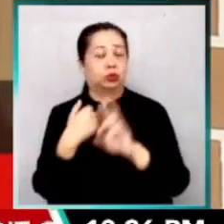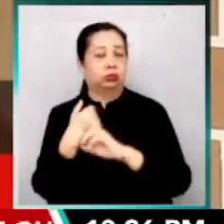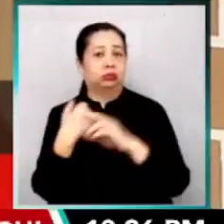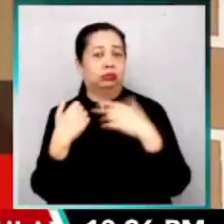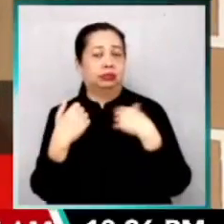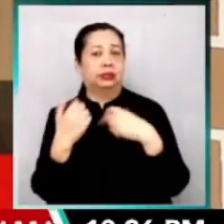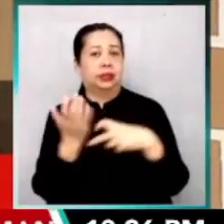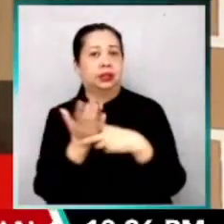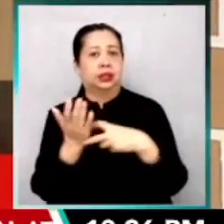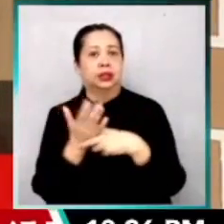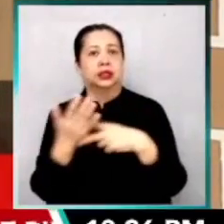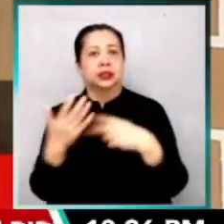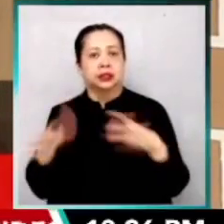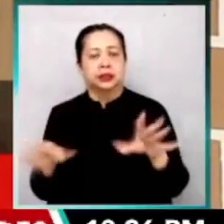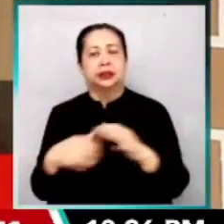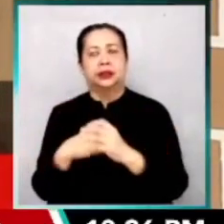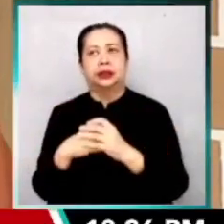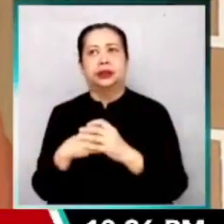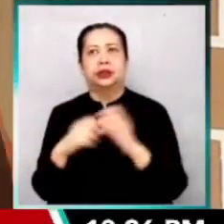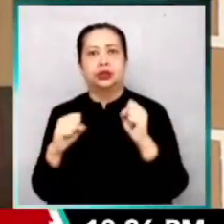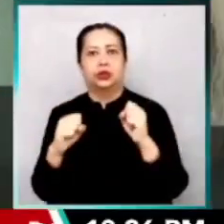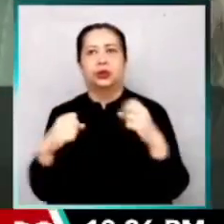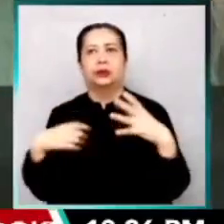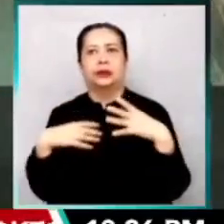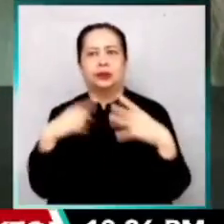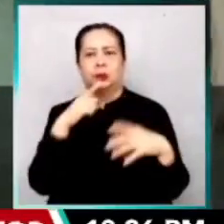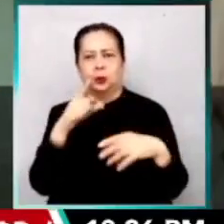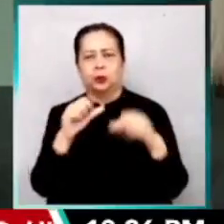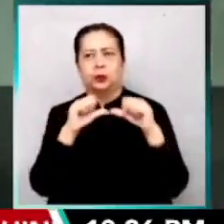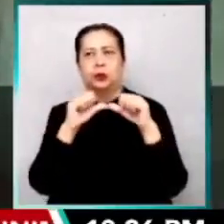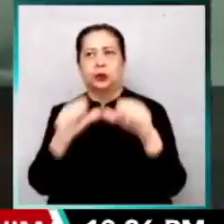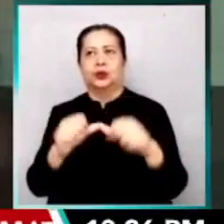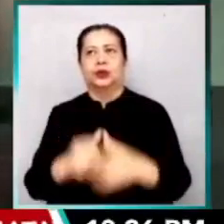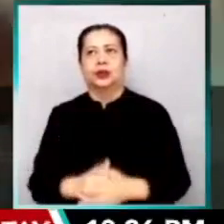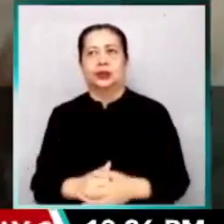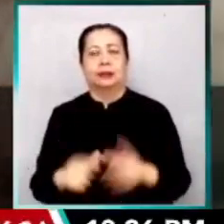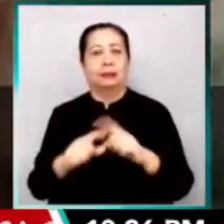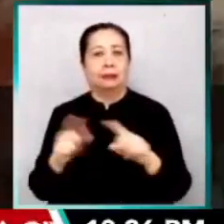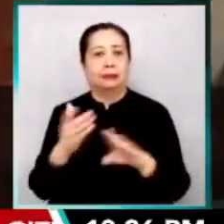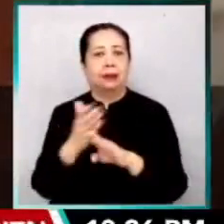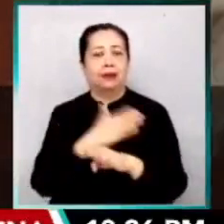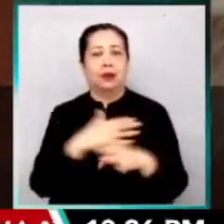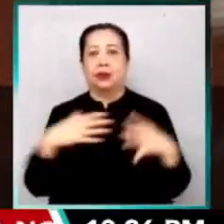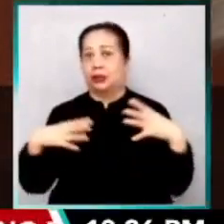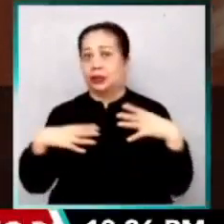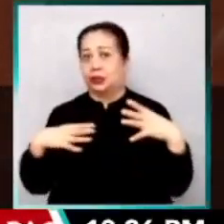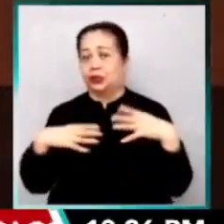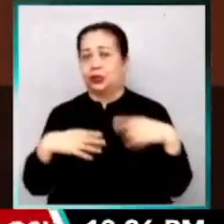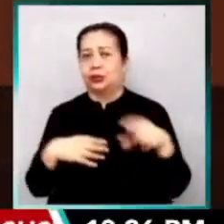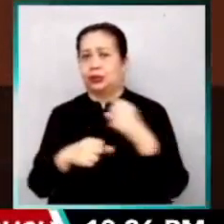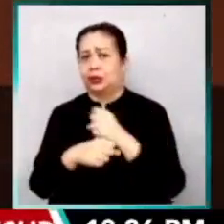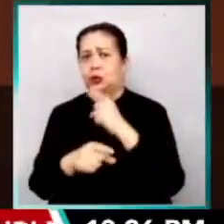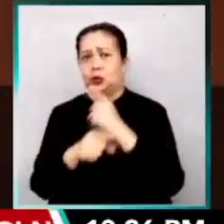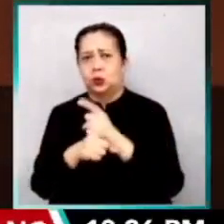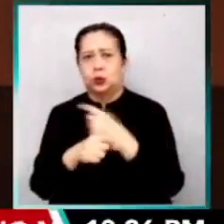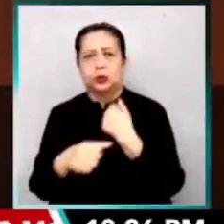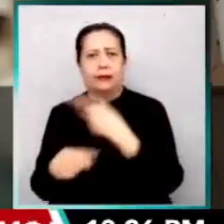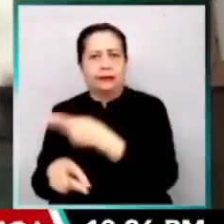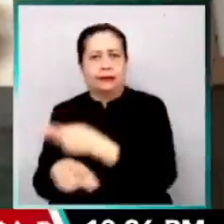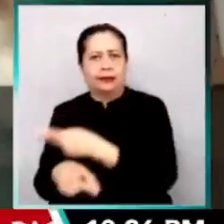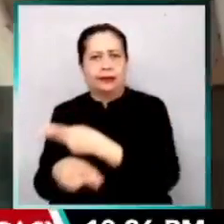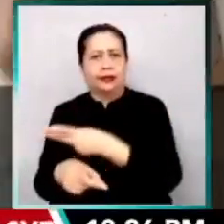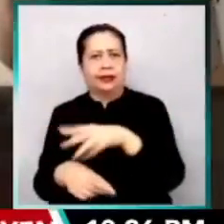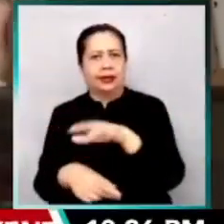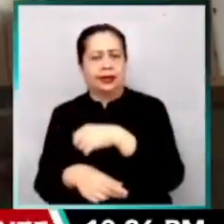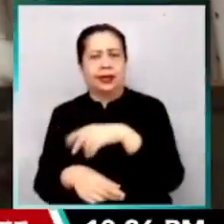kaya magbabakasyon talaga, tuloy kami. Pero bago magbakasyon, tiniyak muna niyang may mag-aalaga sa kanyang fur